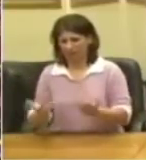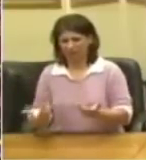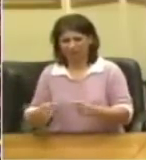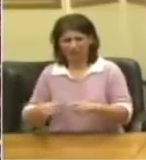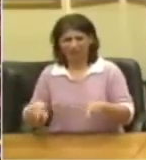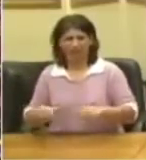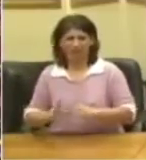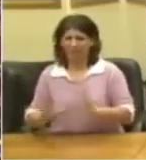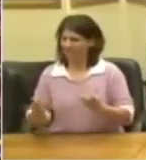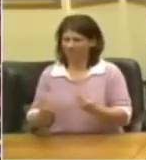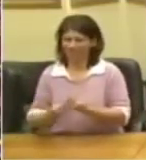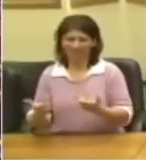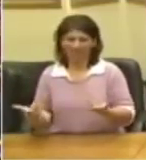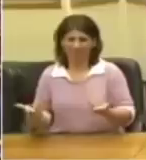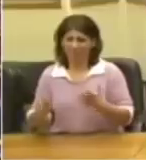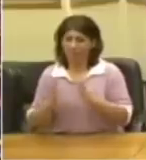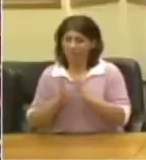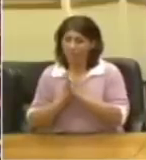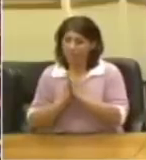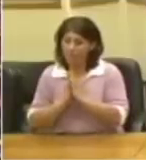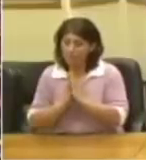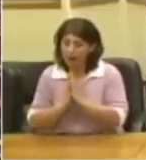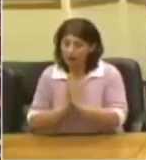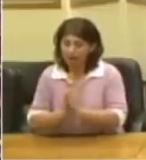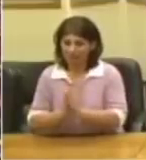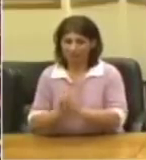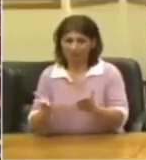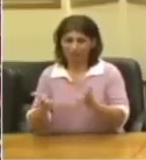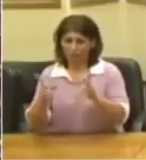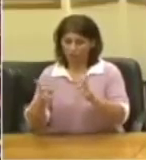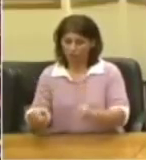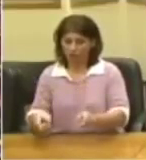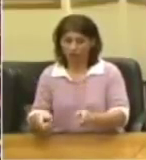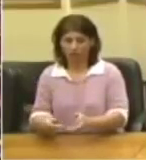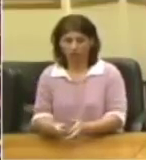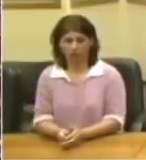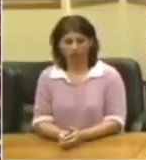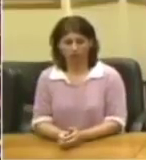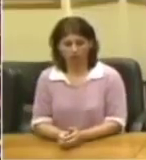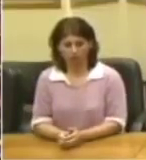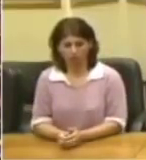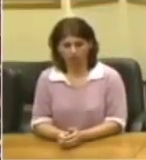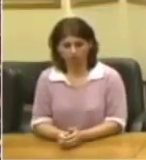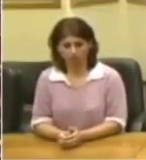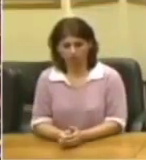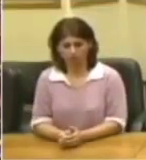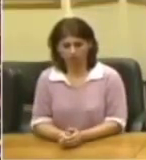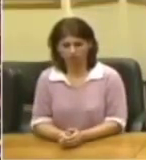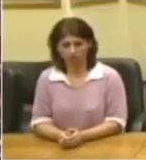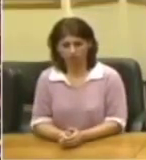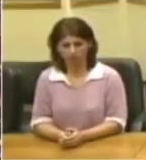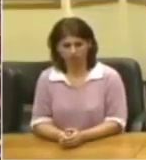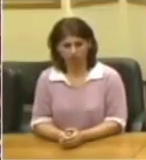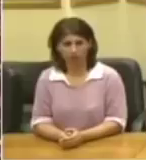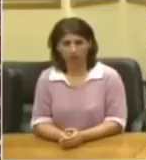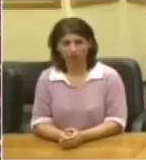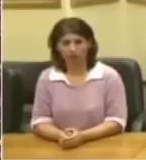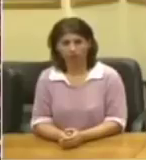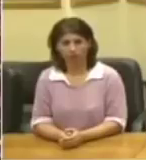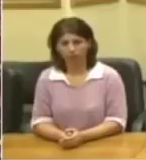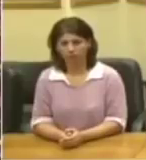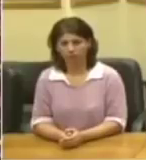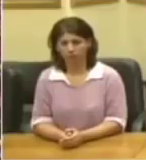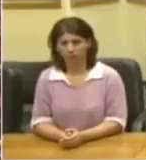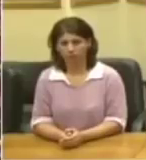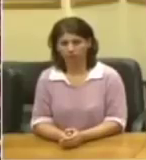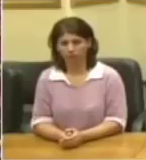Έλεος πια. Σταματήστε. Κύριε Γιακουμάτο, δεν φταίτε